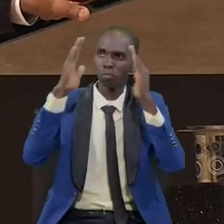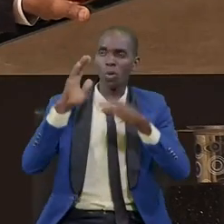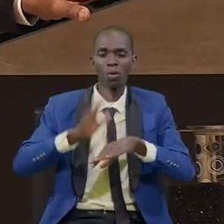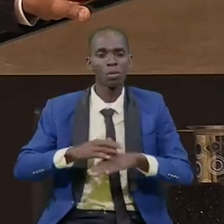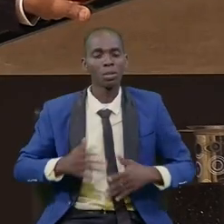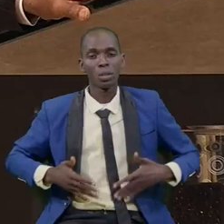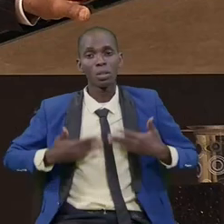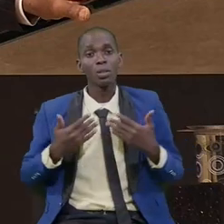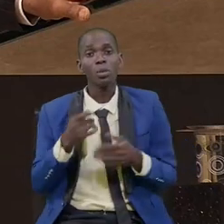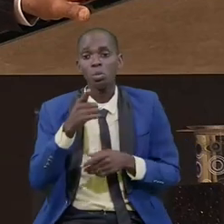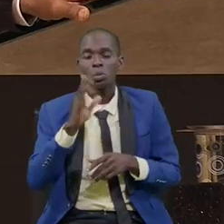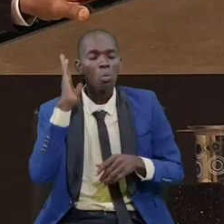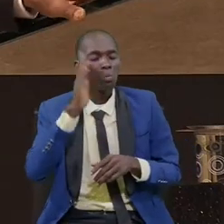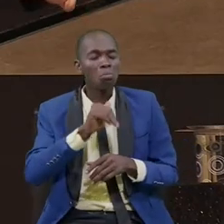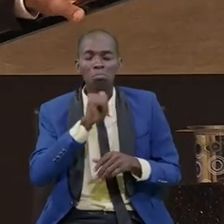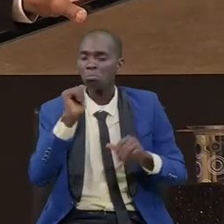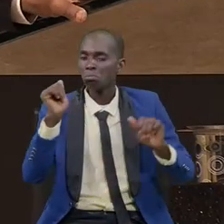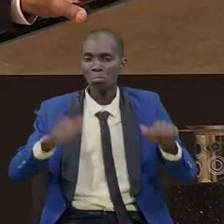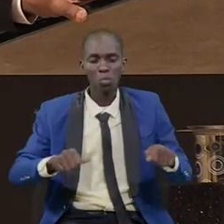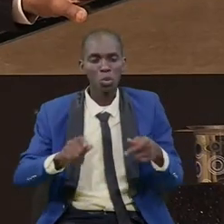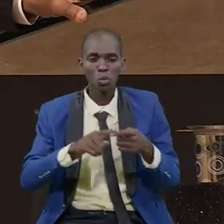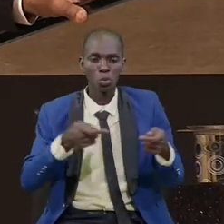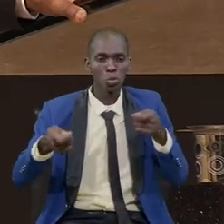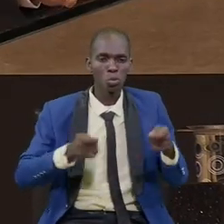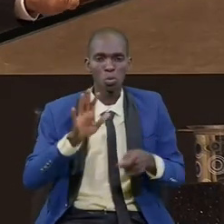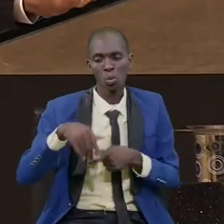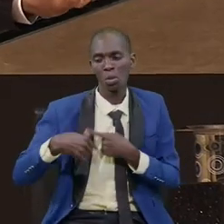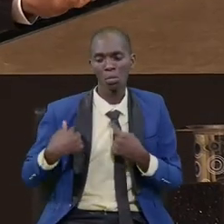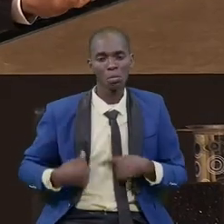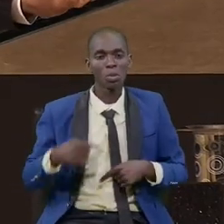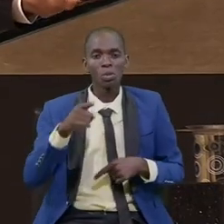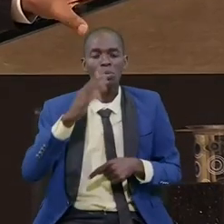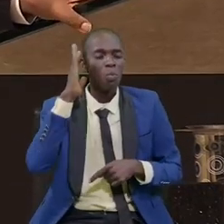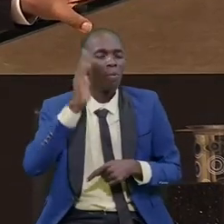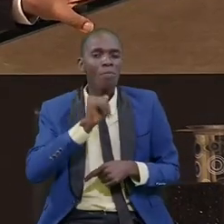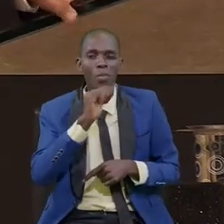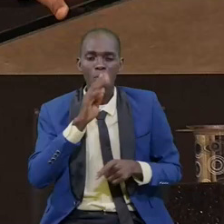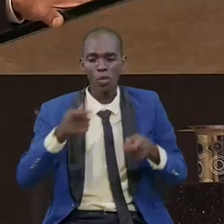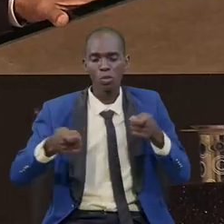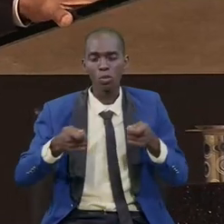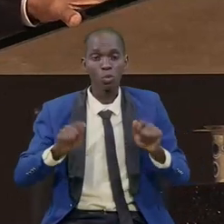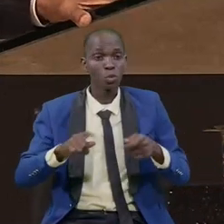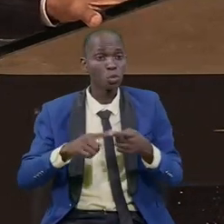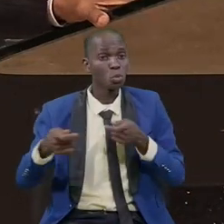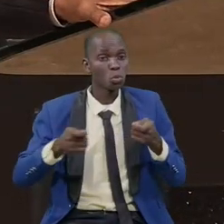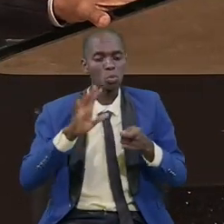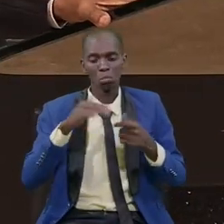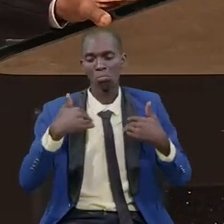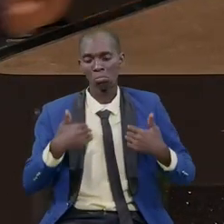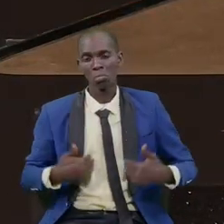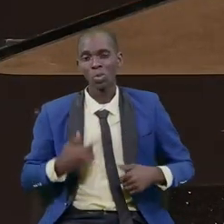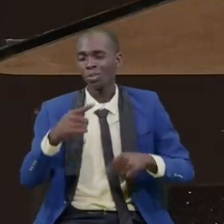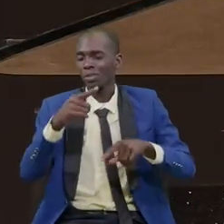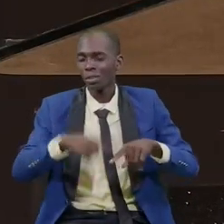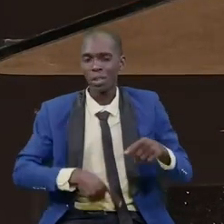pas contrôler sa direction dans la vie. On ne peut pas contrôler son cœur. On ne peut pas contrôler son corps. On ne peut pas